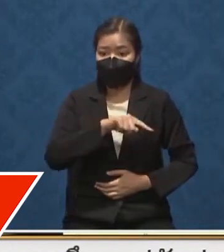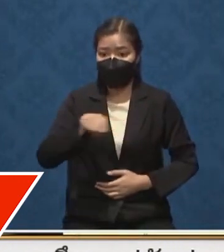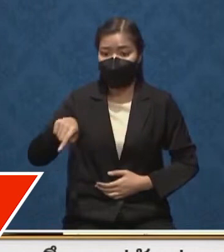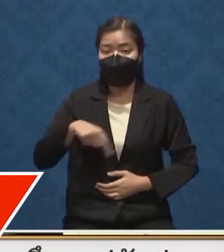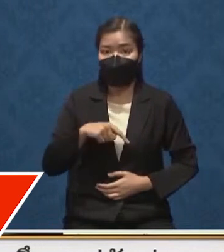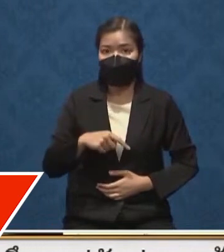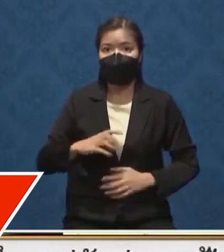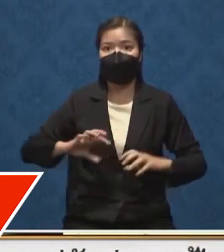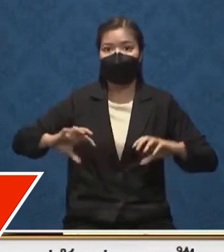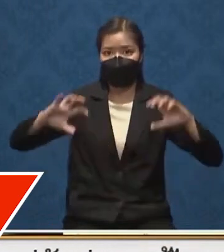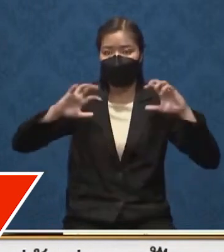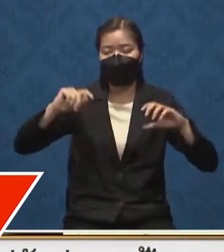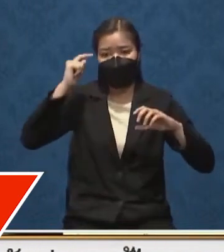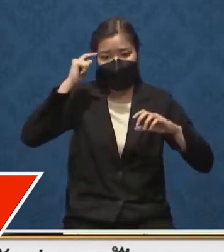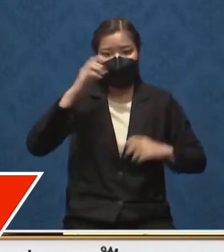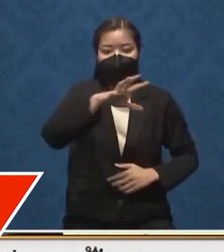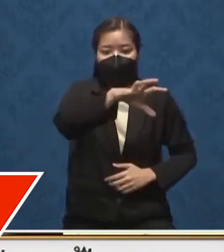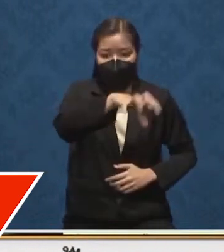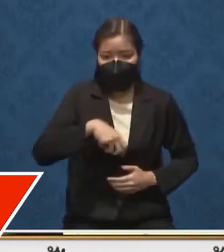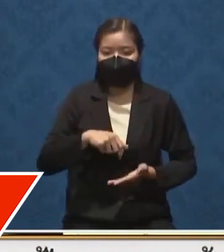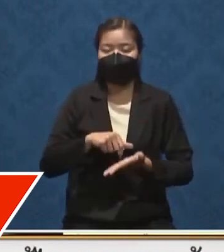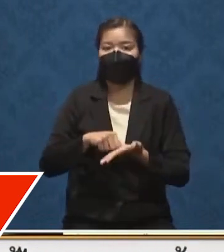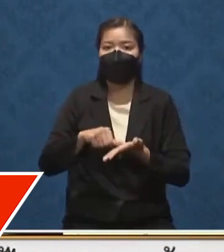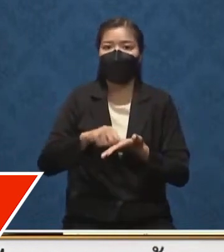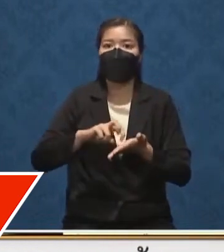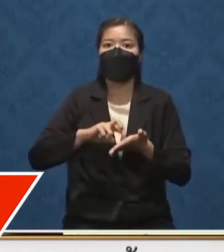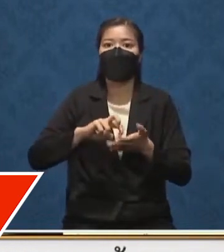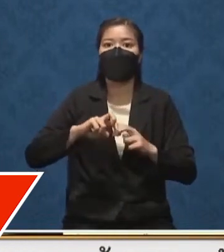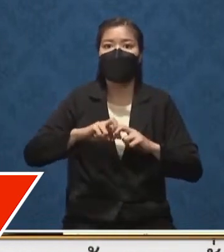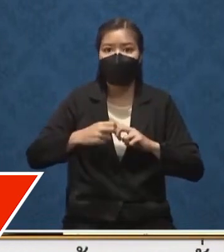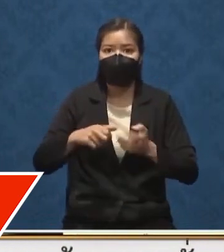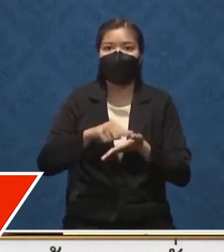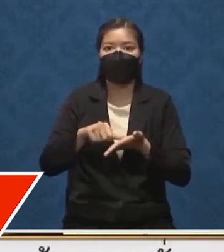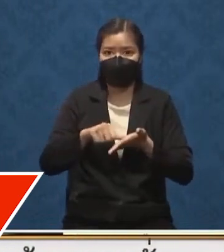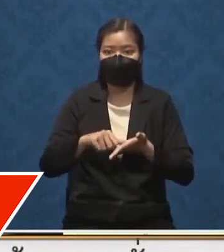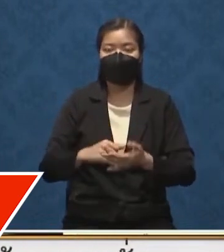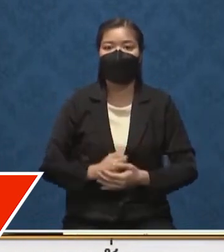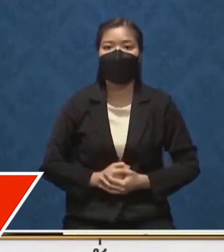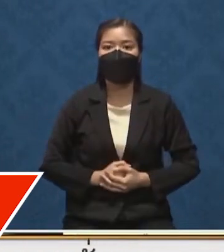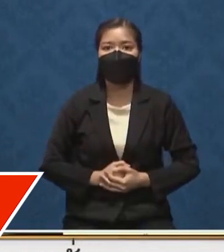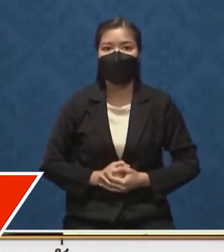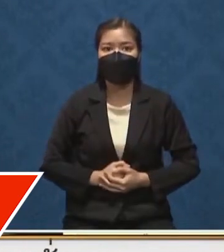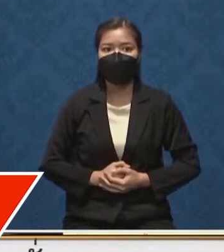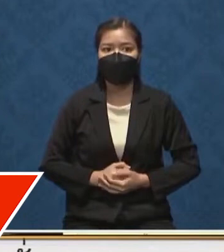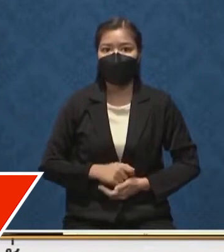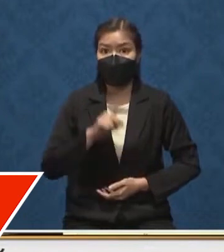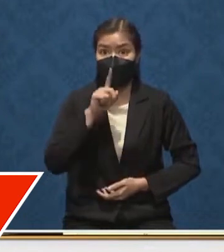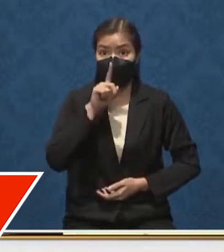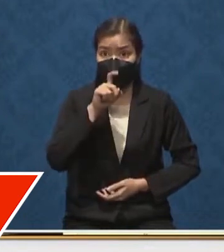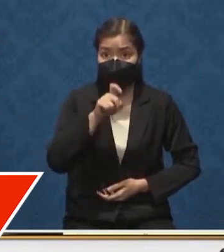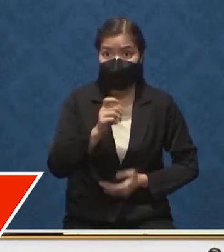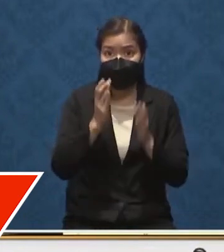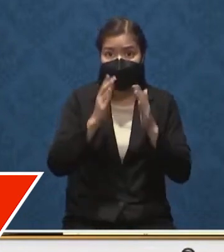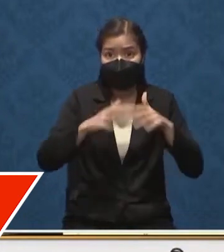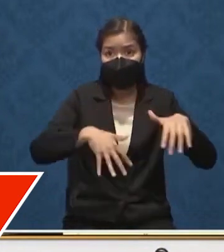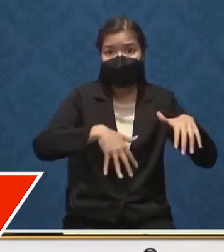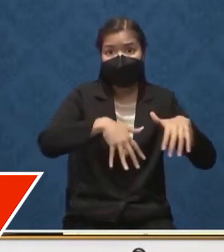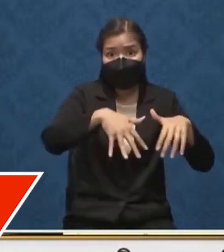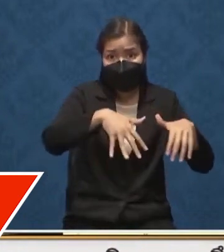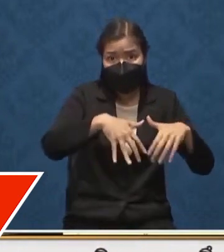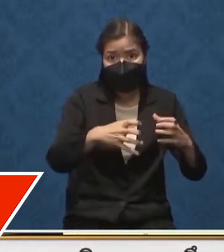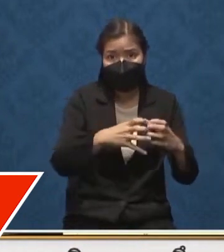ได้ผมอยากจะถามว่าในปัญหาพี่น้องชาติพันธุ์ที่อยู่ในหมู่